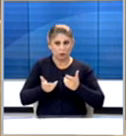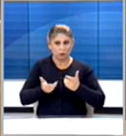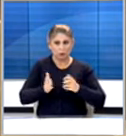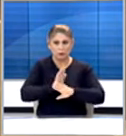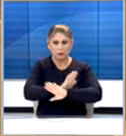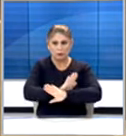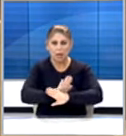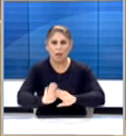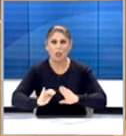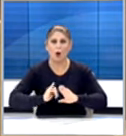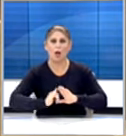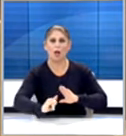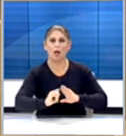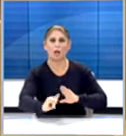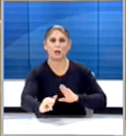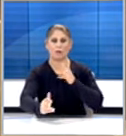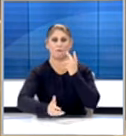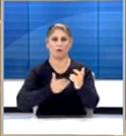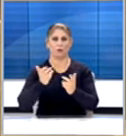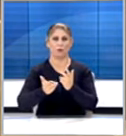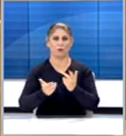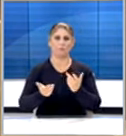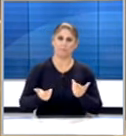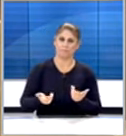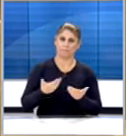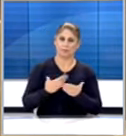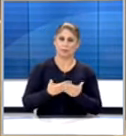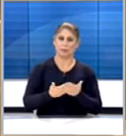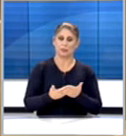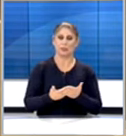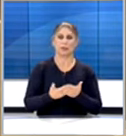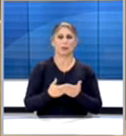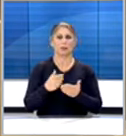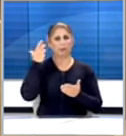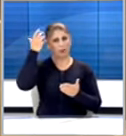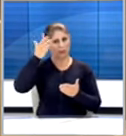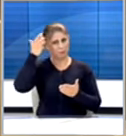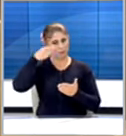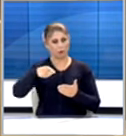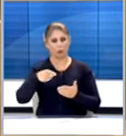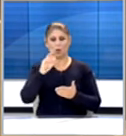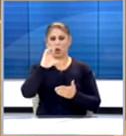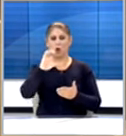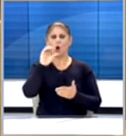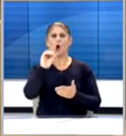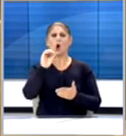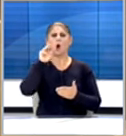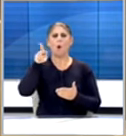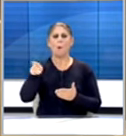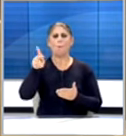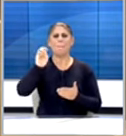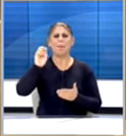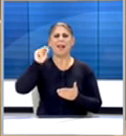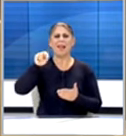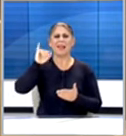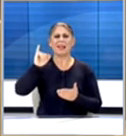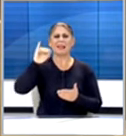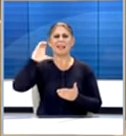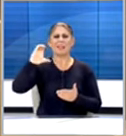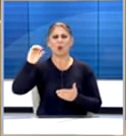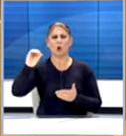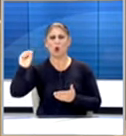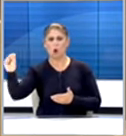ό,τι φαίνεται, πολύ αργά. Σύμφωνα λοιπόν με τα στοιχεία του Κοπέρνικους και του Ευρωπαϊκού Παρατηρητήρου, το